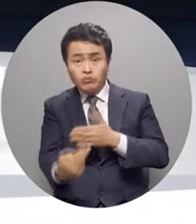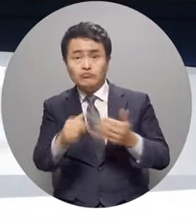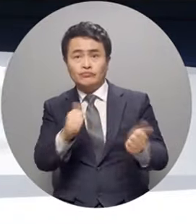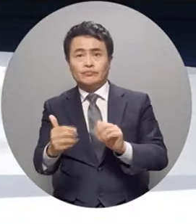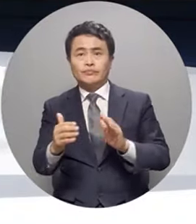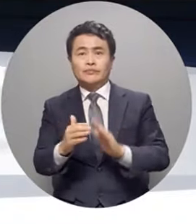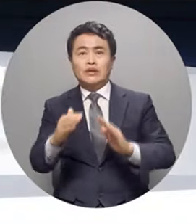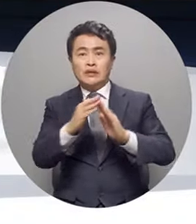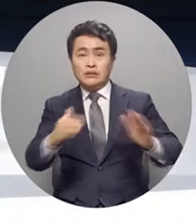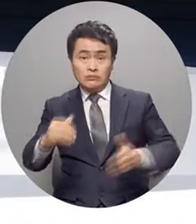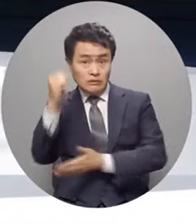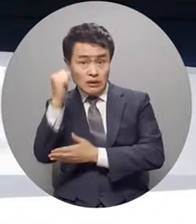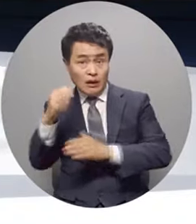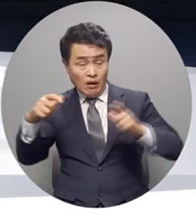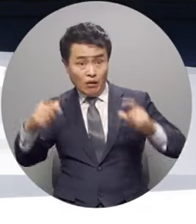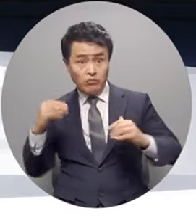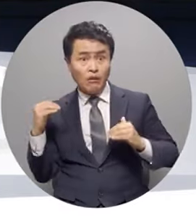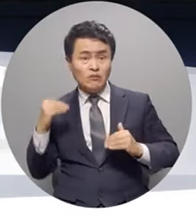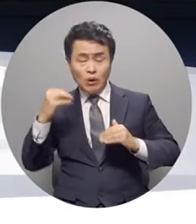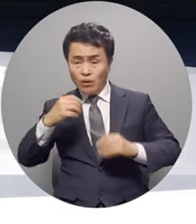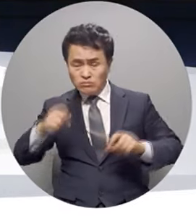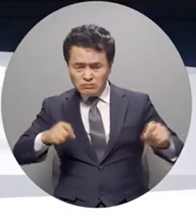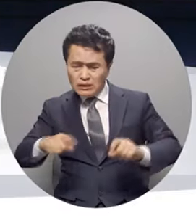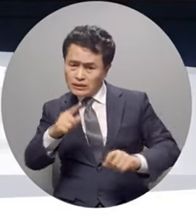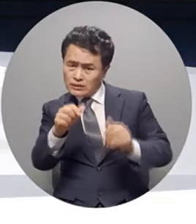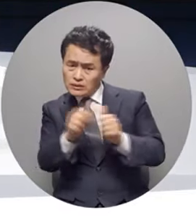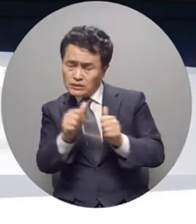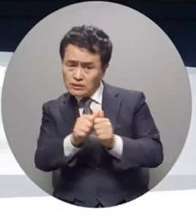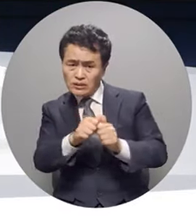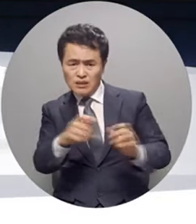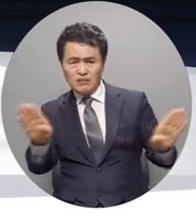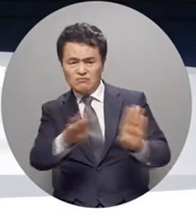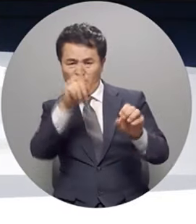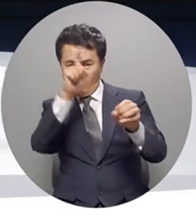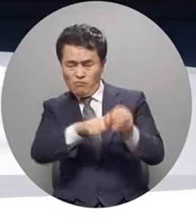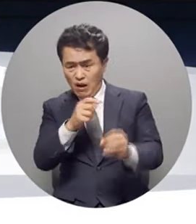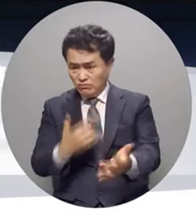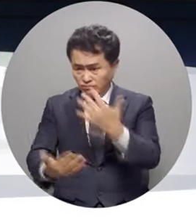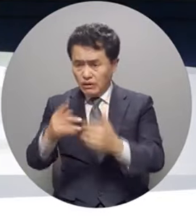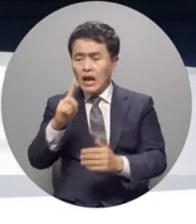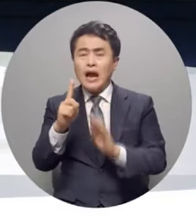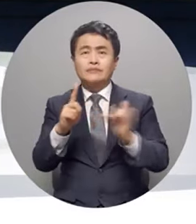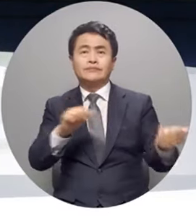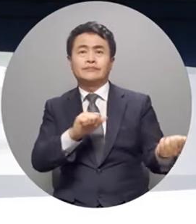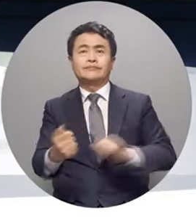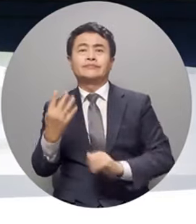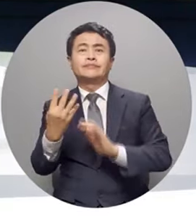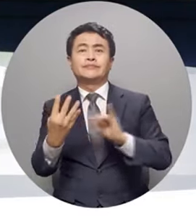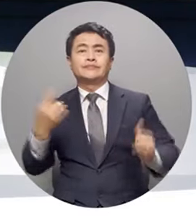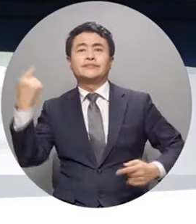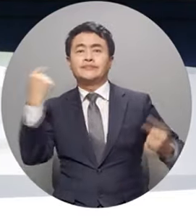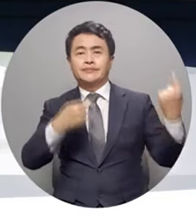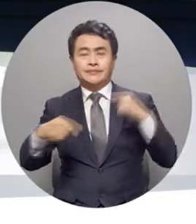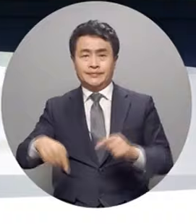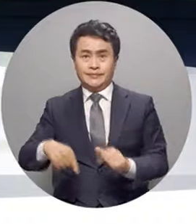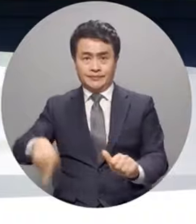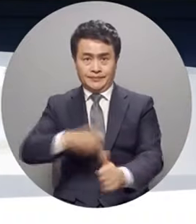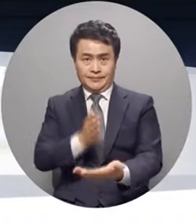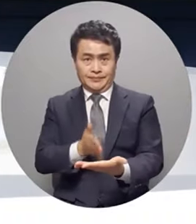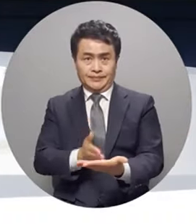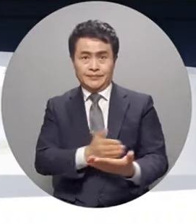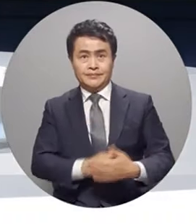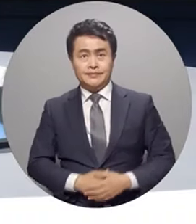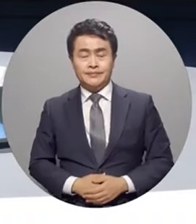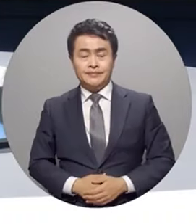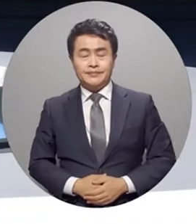전남 영암군의 한 성인 게임장에선 한 남성이 문을 잠그고 불을 질러 한 명이 숨지고 4명이 다쳤습니다. 사건